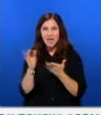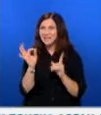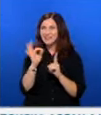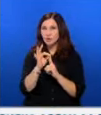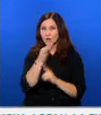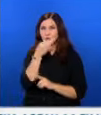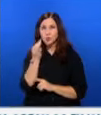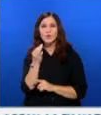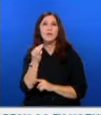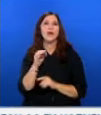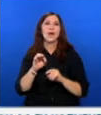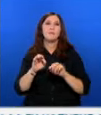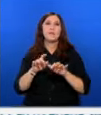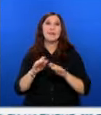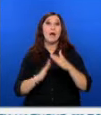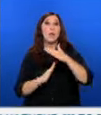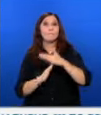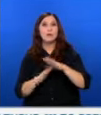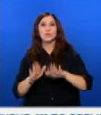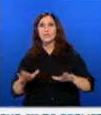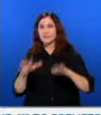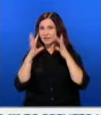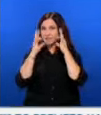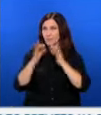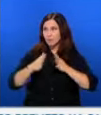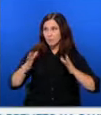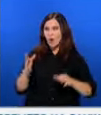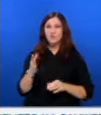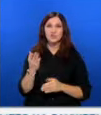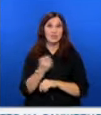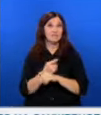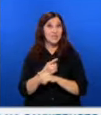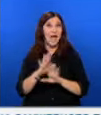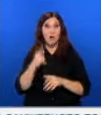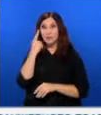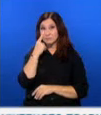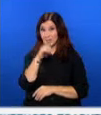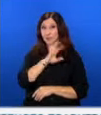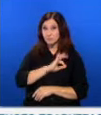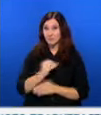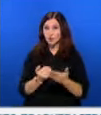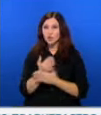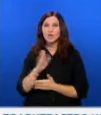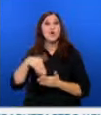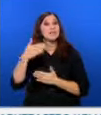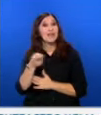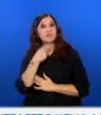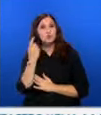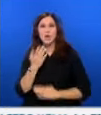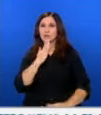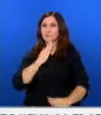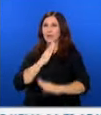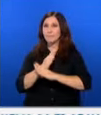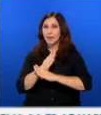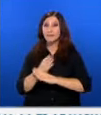да се осигури дигитална пауза и децата да внимават повече в час. Ако експериментът е успешен, от началото на следващата